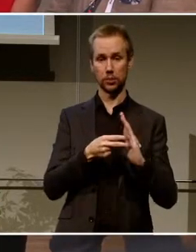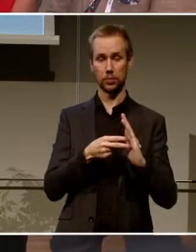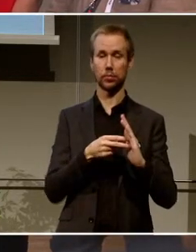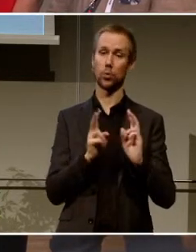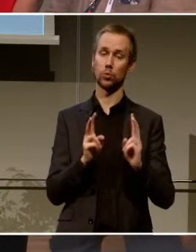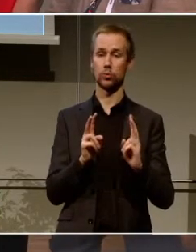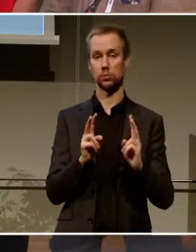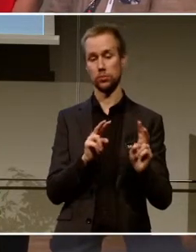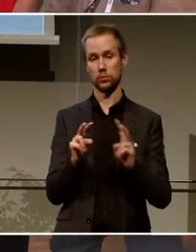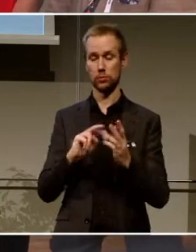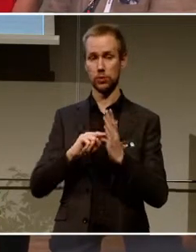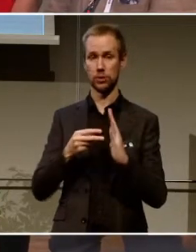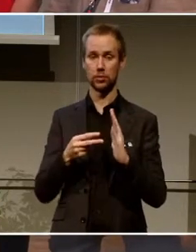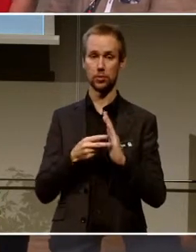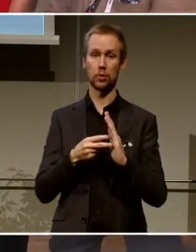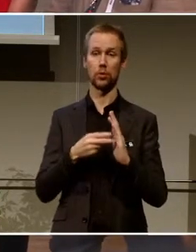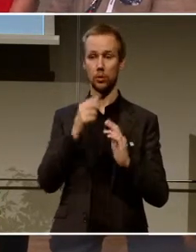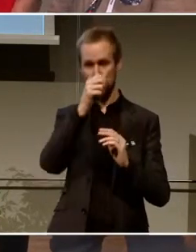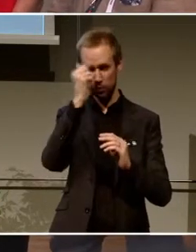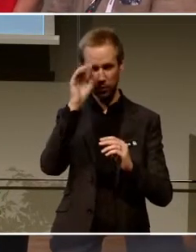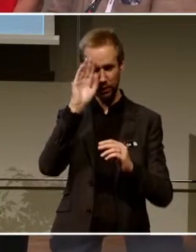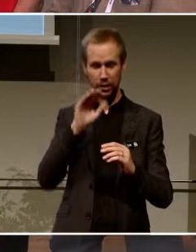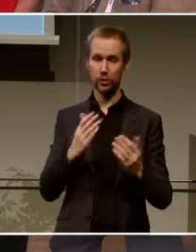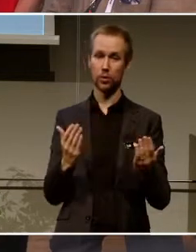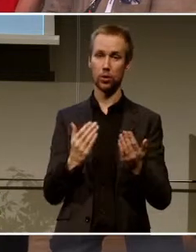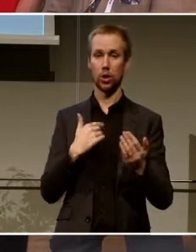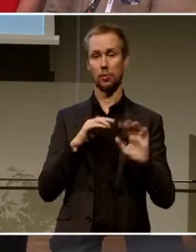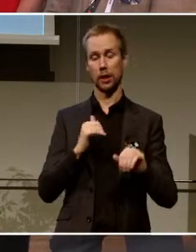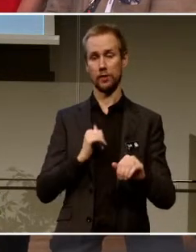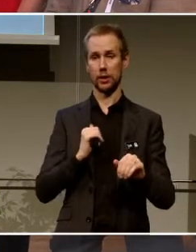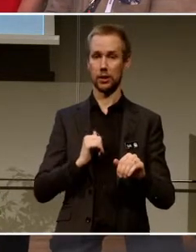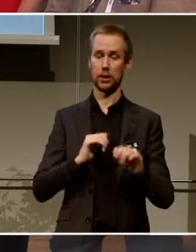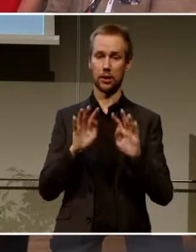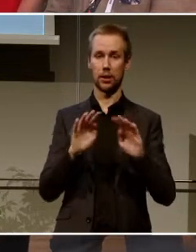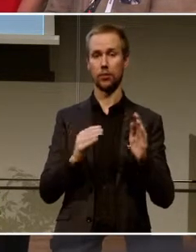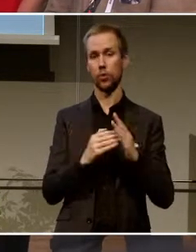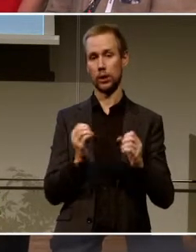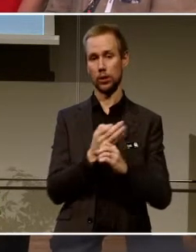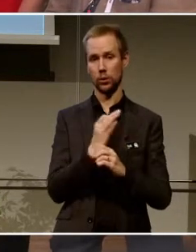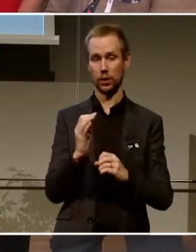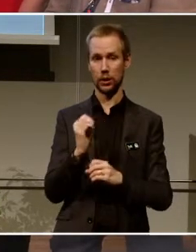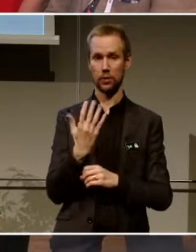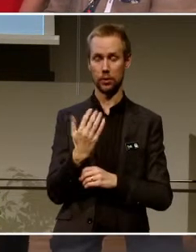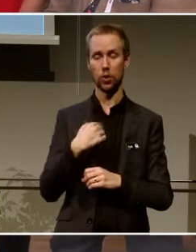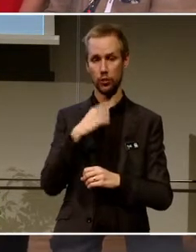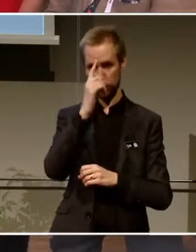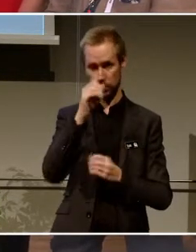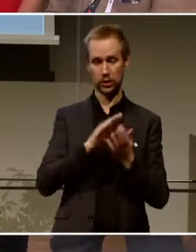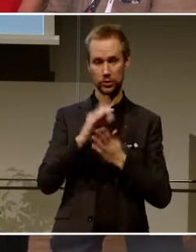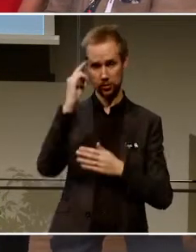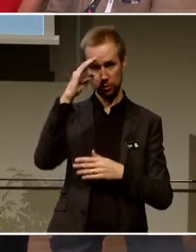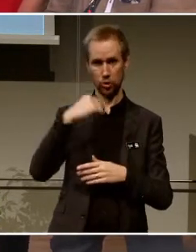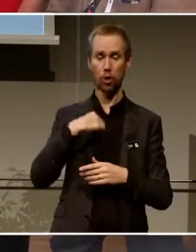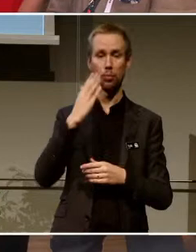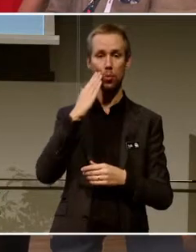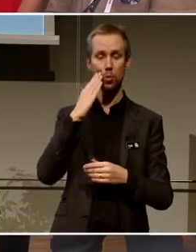ogenomträngliga tycker jag. Jag har varit på internet sedan 1995, och jag förstår att det i teorin ska vara alltså det ska vara möjligt för mig som boende i centrala